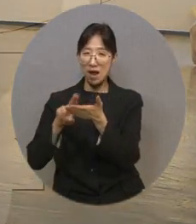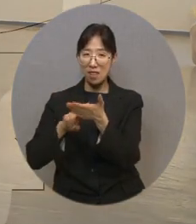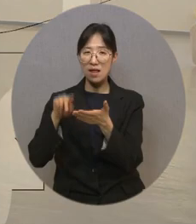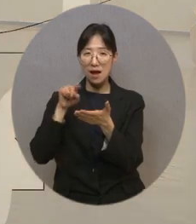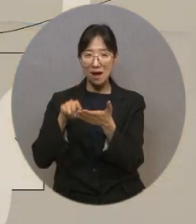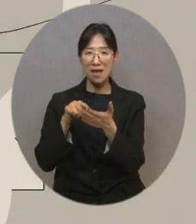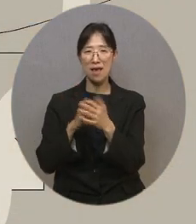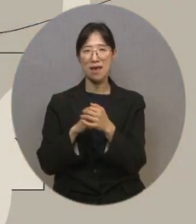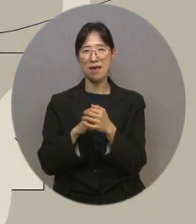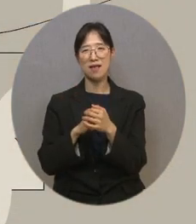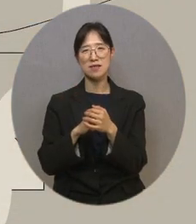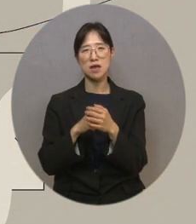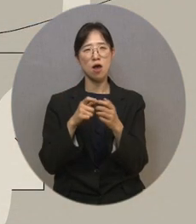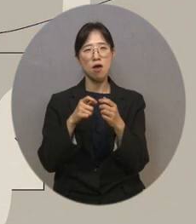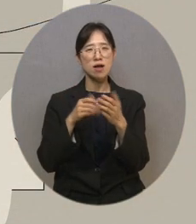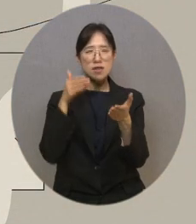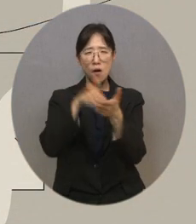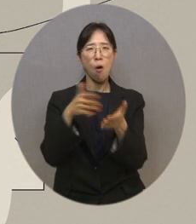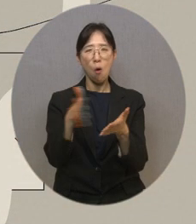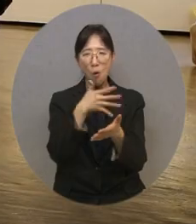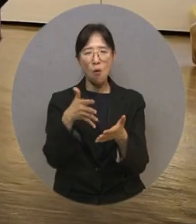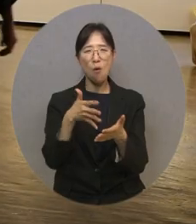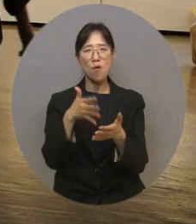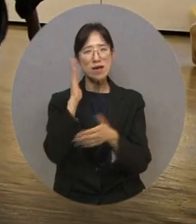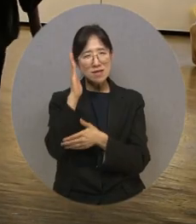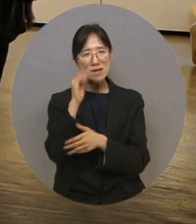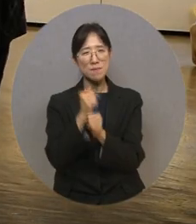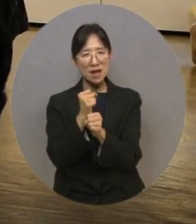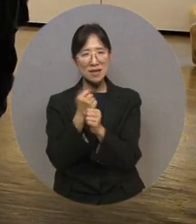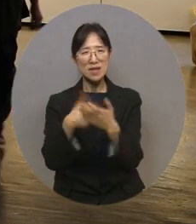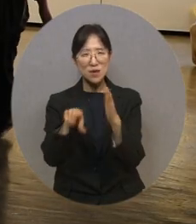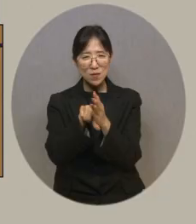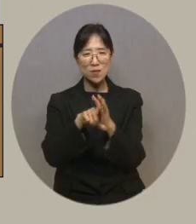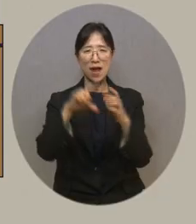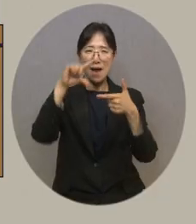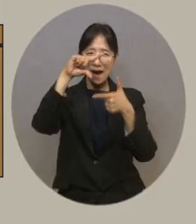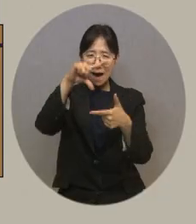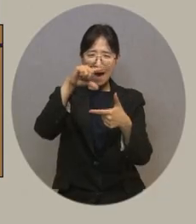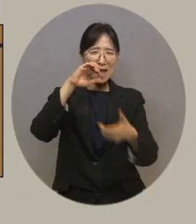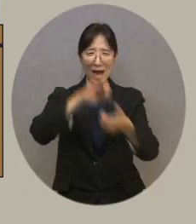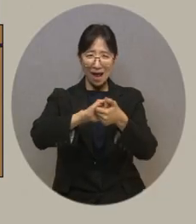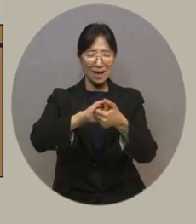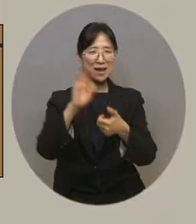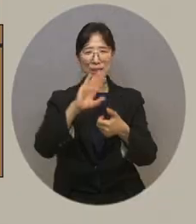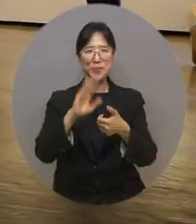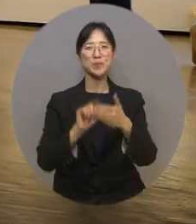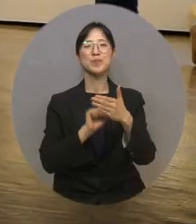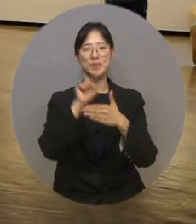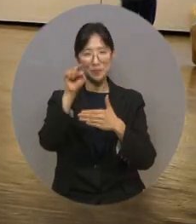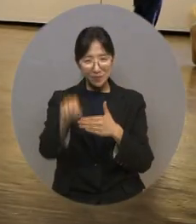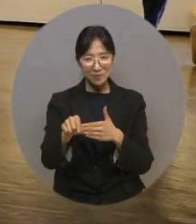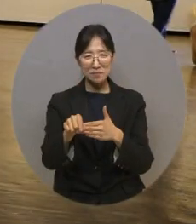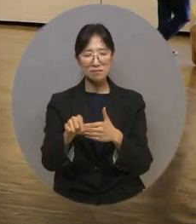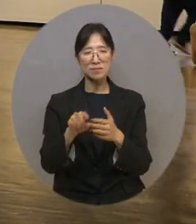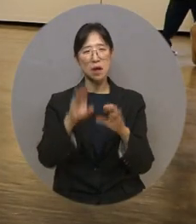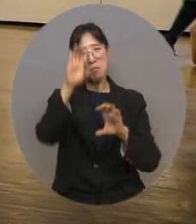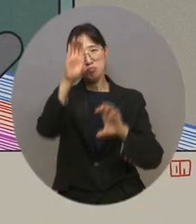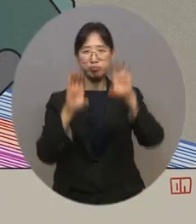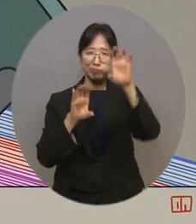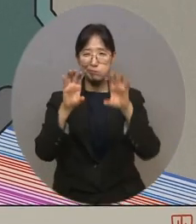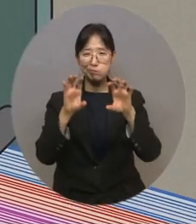만화에서 무한한 서사를 만들기 위한 무한한 칸의 한계점에서 벗어나 불규칙적